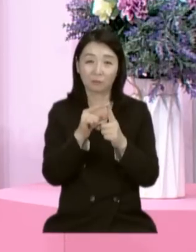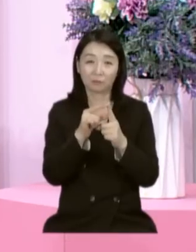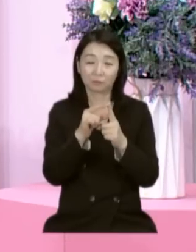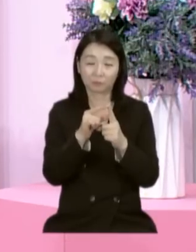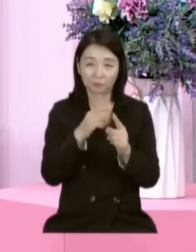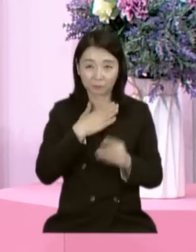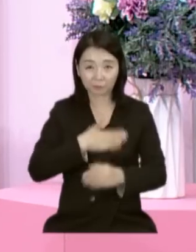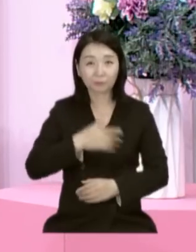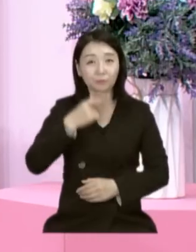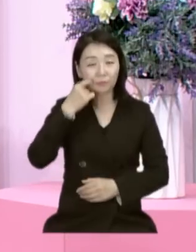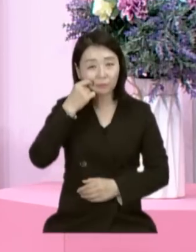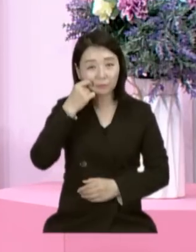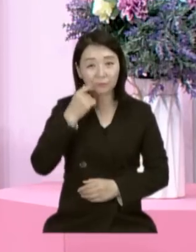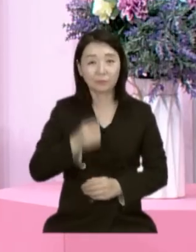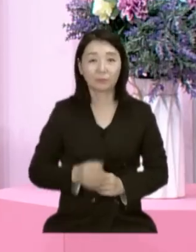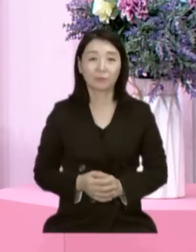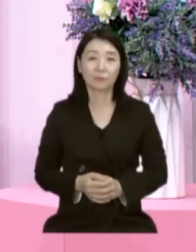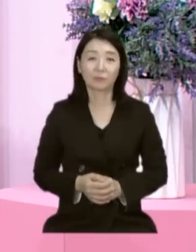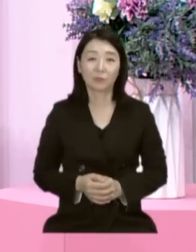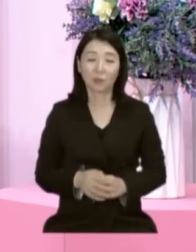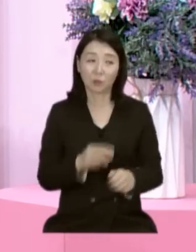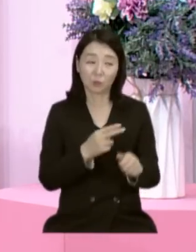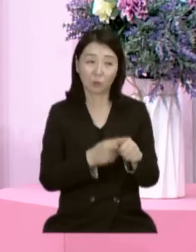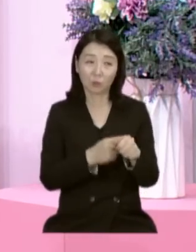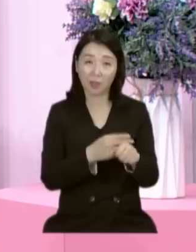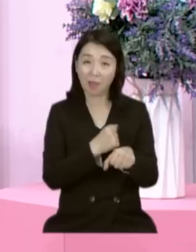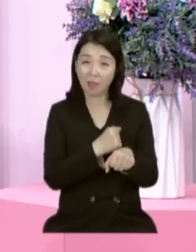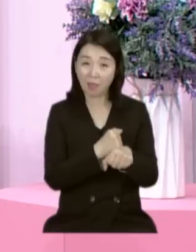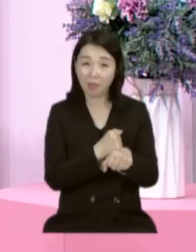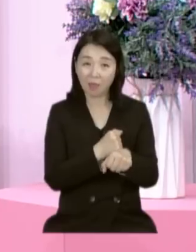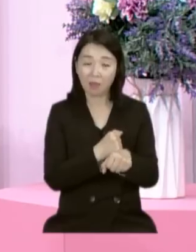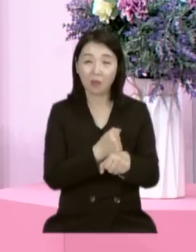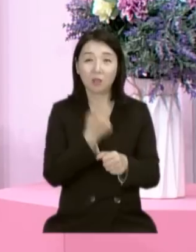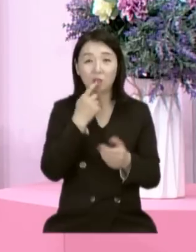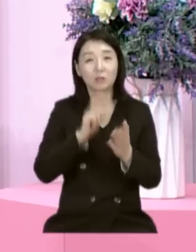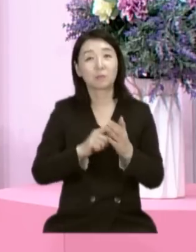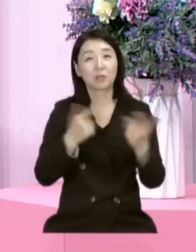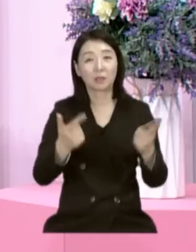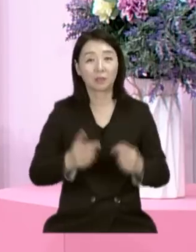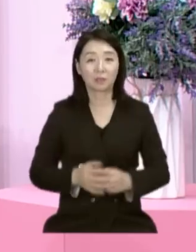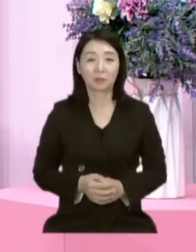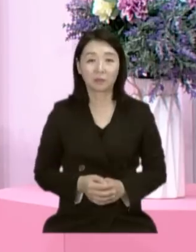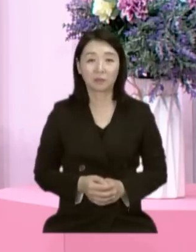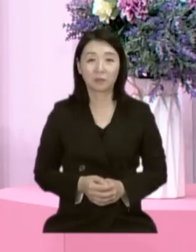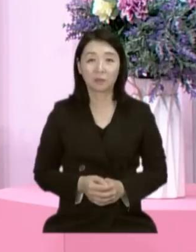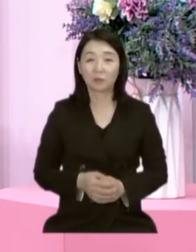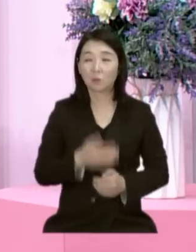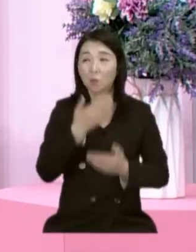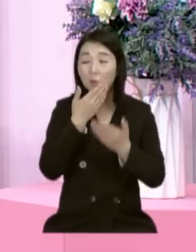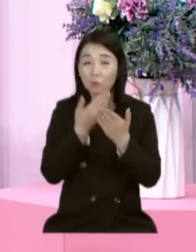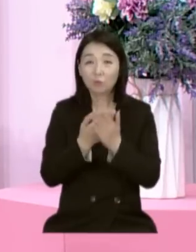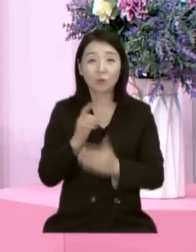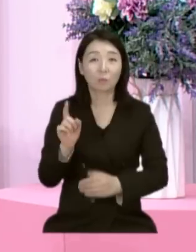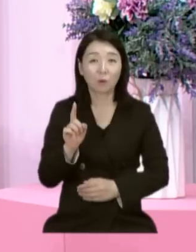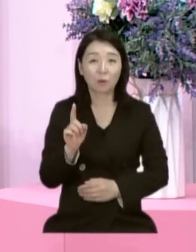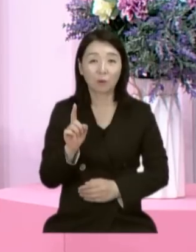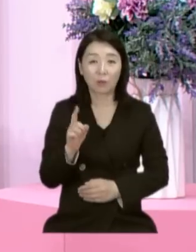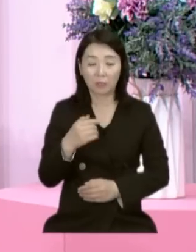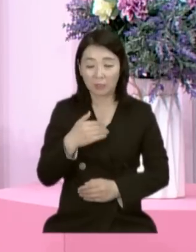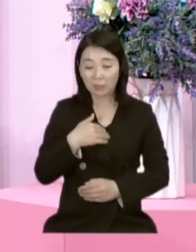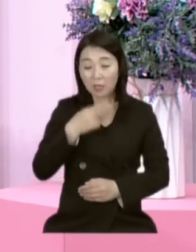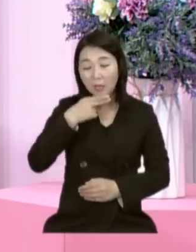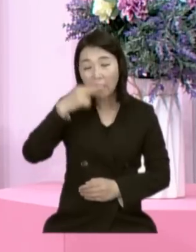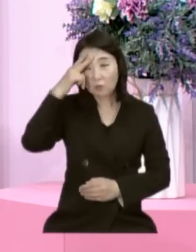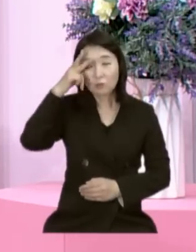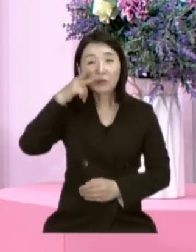전혀 알 수도 없는 사람이 교사를 한다는 게 쉽지 않았고 그보다 더 중요한 거는 제가